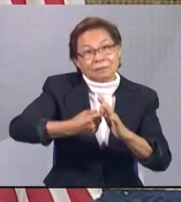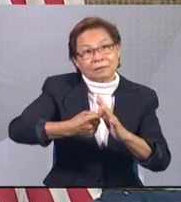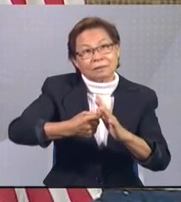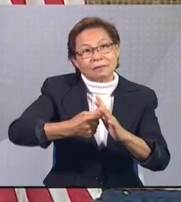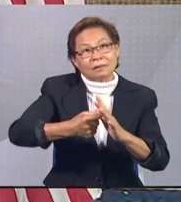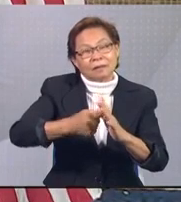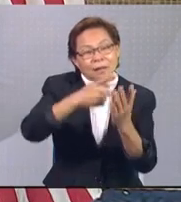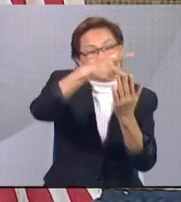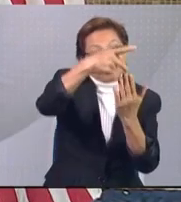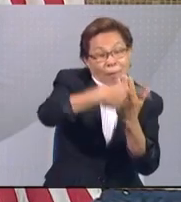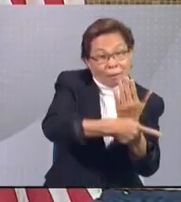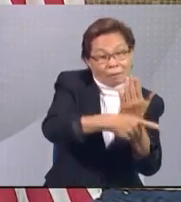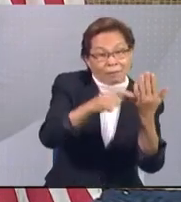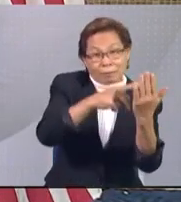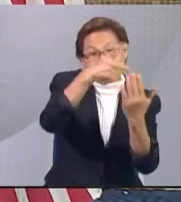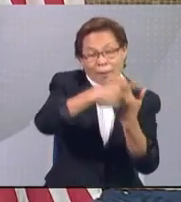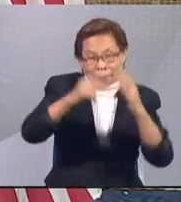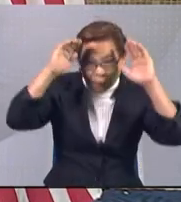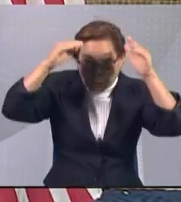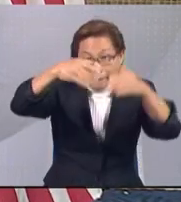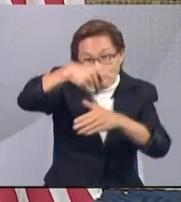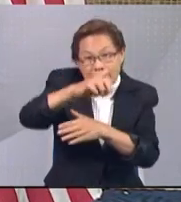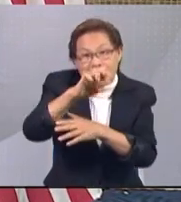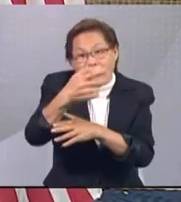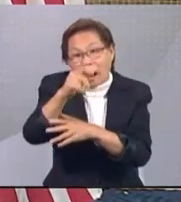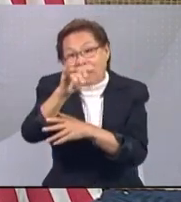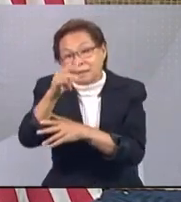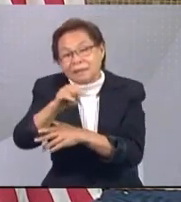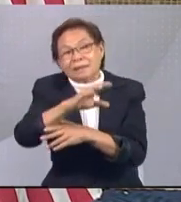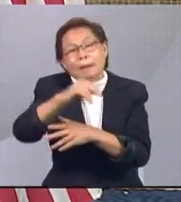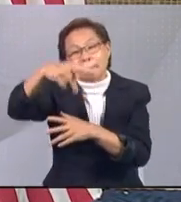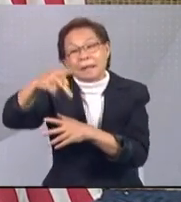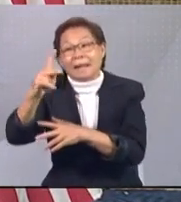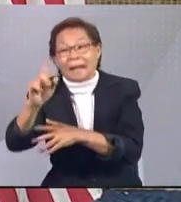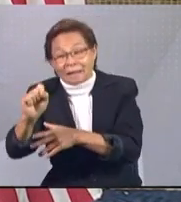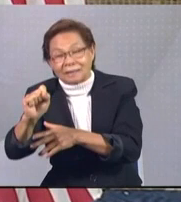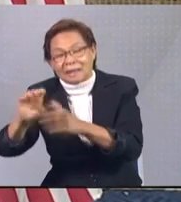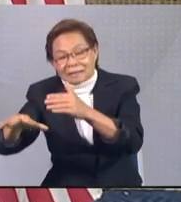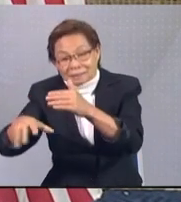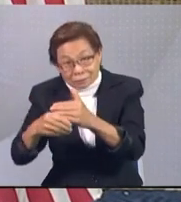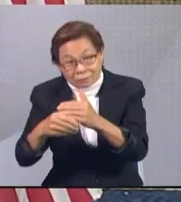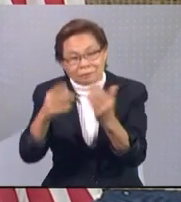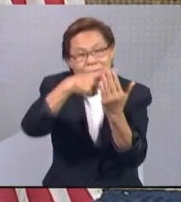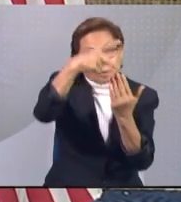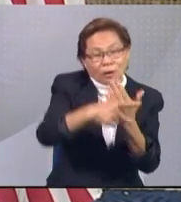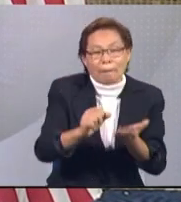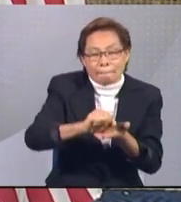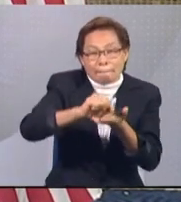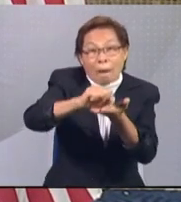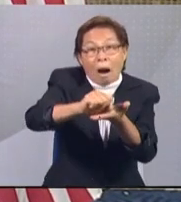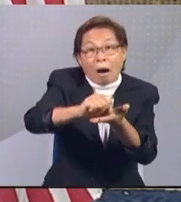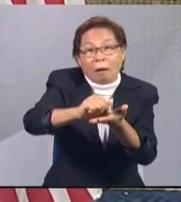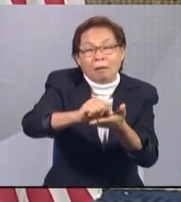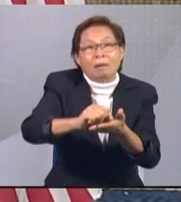dalam pakej Perhatin dan Prihatin PKS tambahan, program subsidi upah ini telah